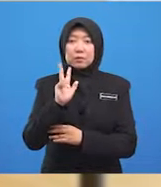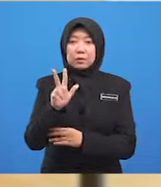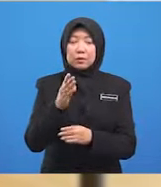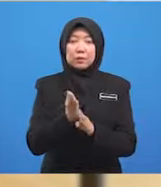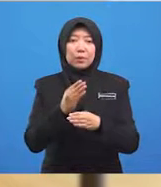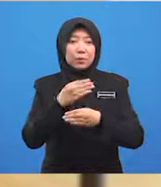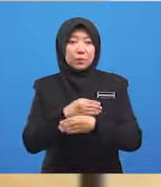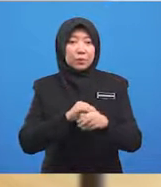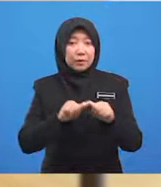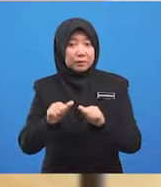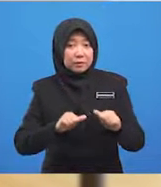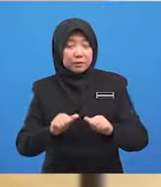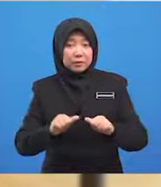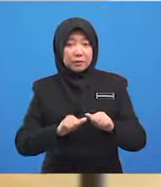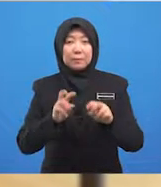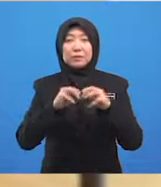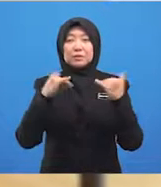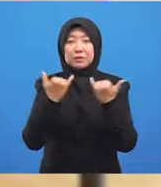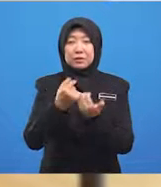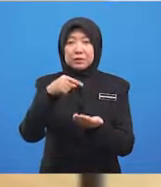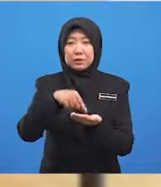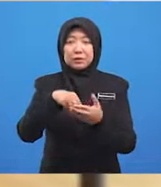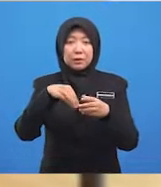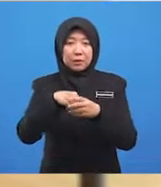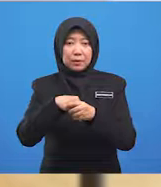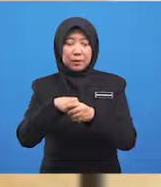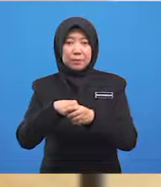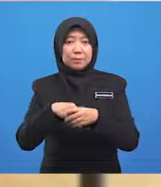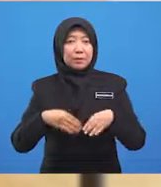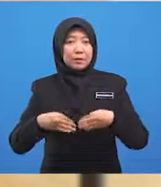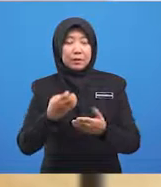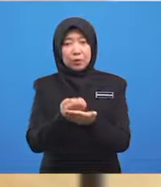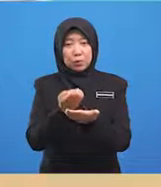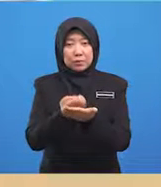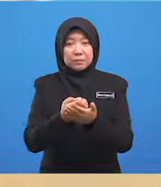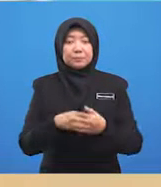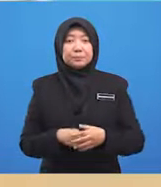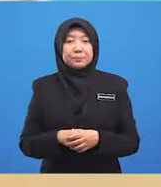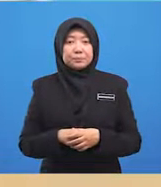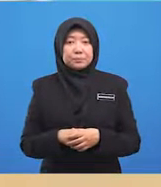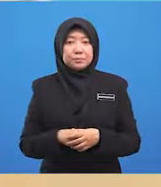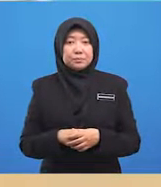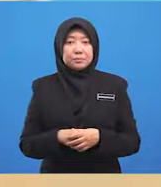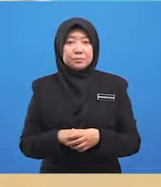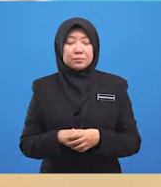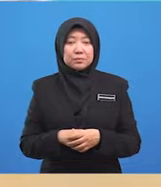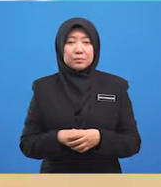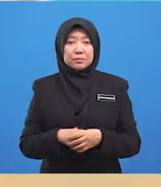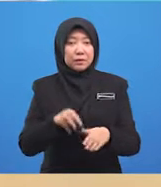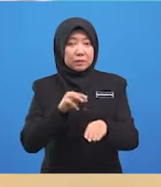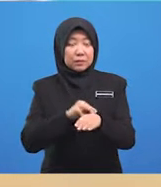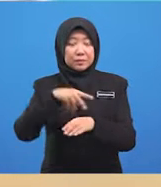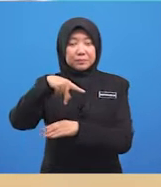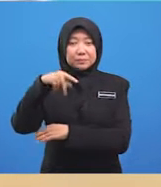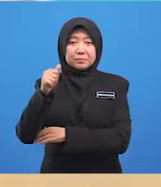bentuk W Tweety masyarakat ini dalam bidang ekonomi pada zaman